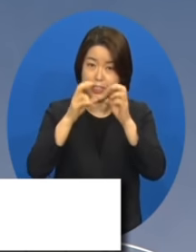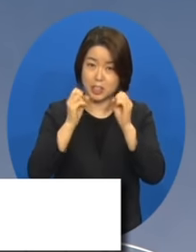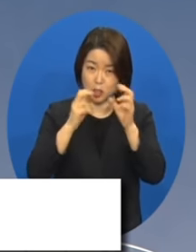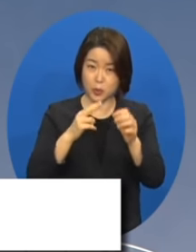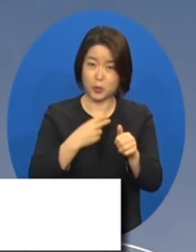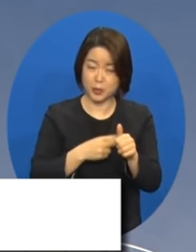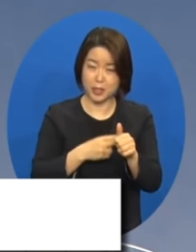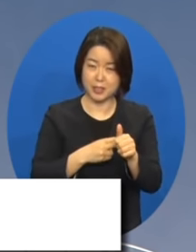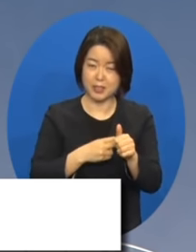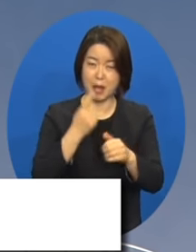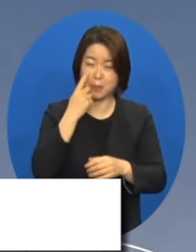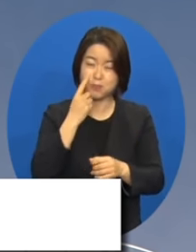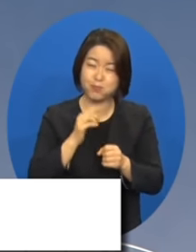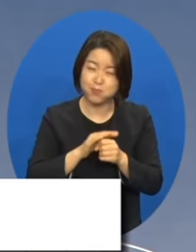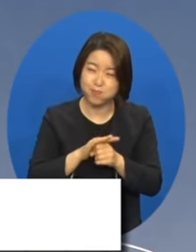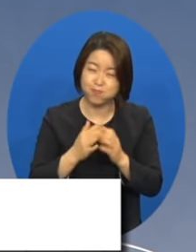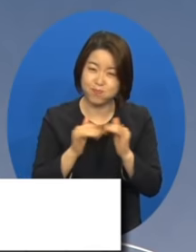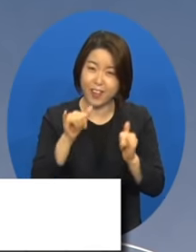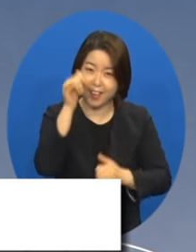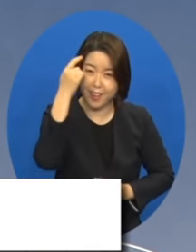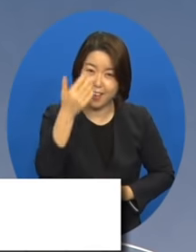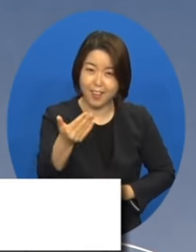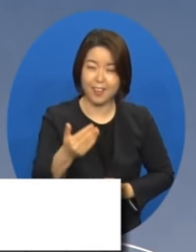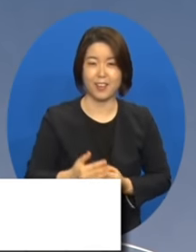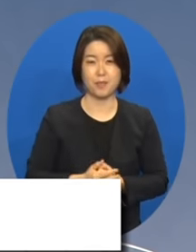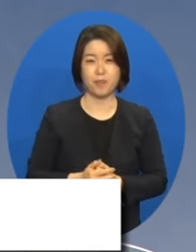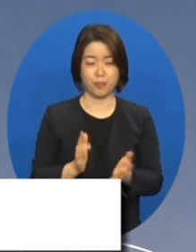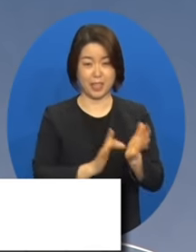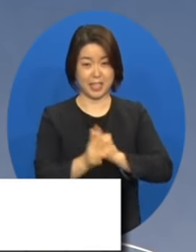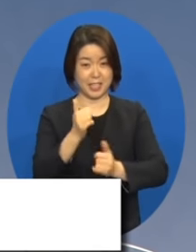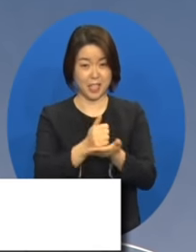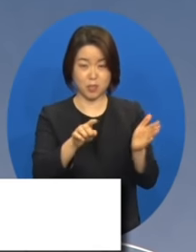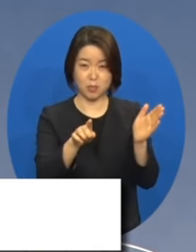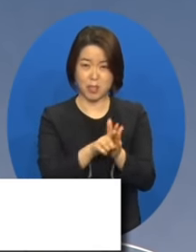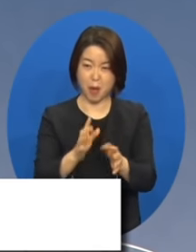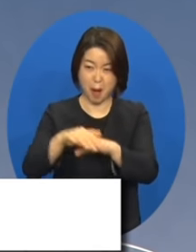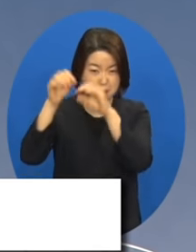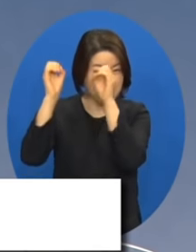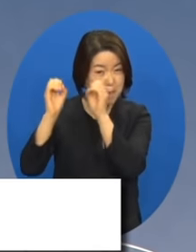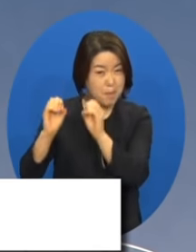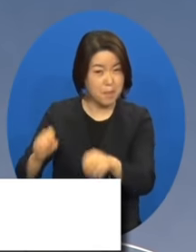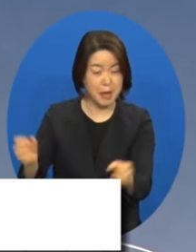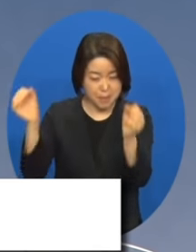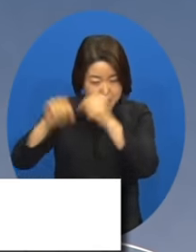아주 불쌍한 사람이죠 예수 믿고 아주 쫄딱 망한 사람이죠